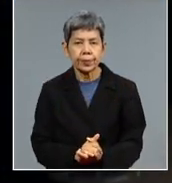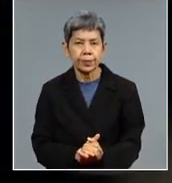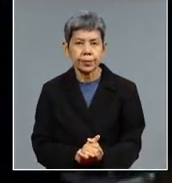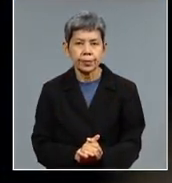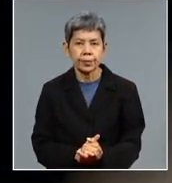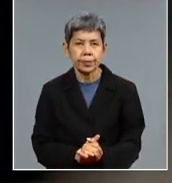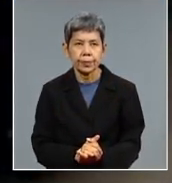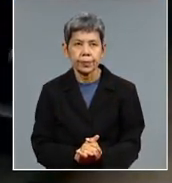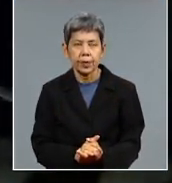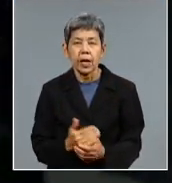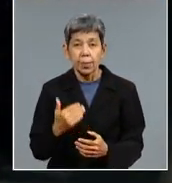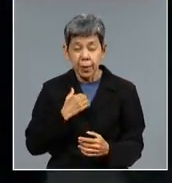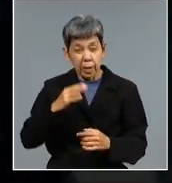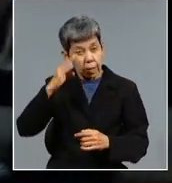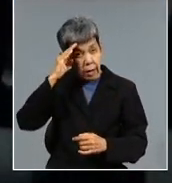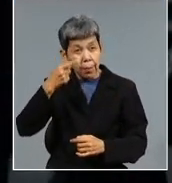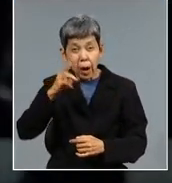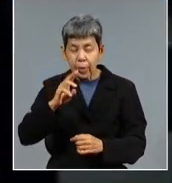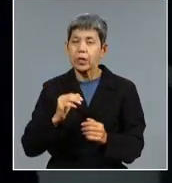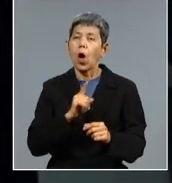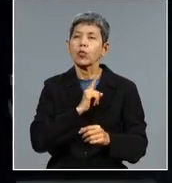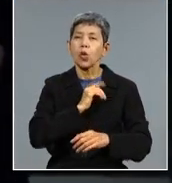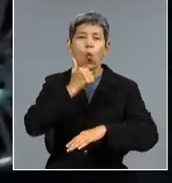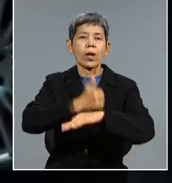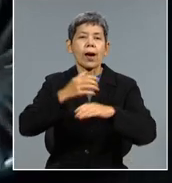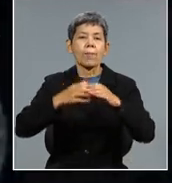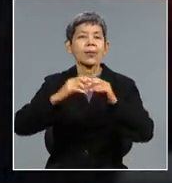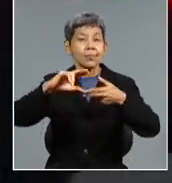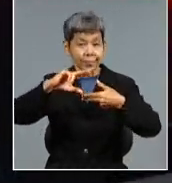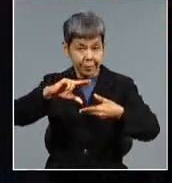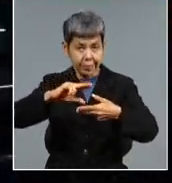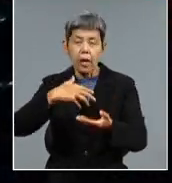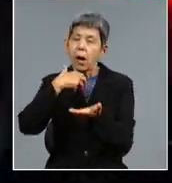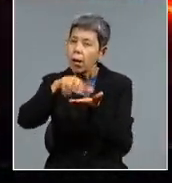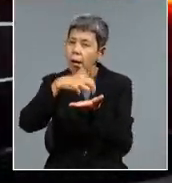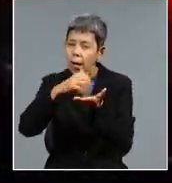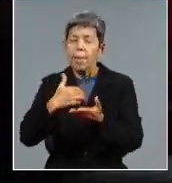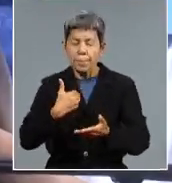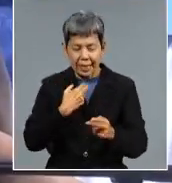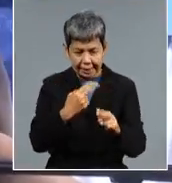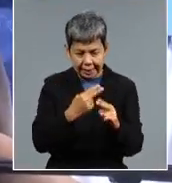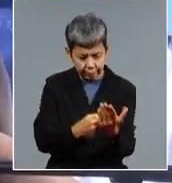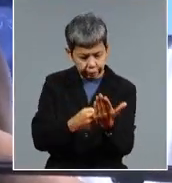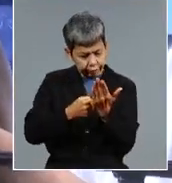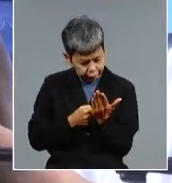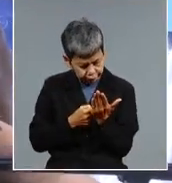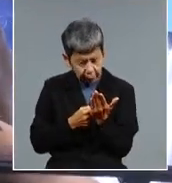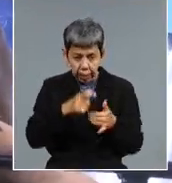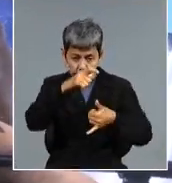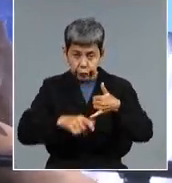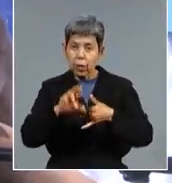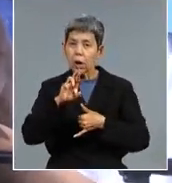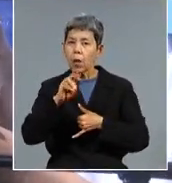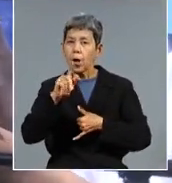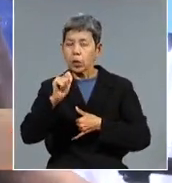ส่วนกรณีที่พลเอกประวิตรวงษ์สุวรรณในฐานะของหัวหน้าพรรคพลังประชารัฐได้เปิดเผยว่ามีการส่งรายชื่อผู้ที่เหมาะสมจะเป็นรัฐมนตรี